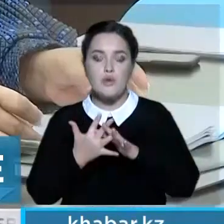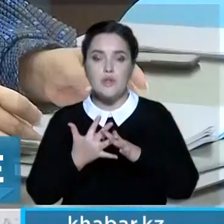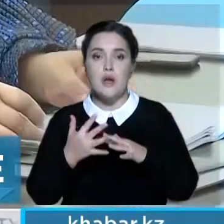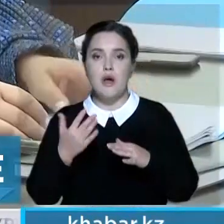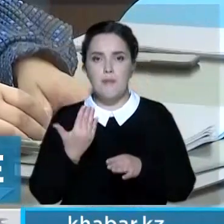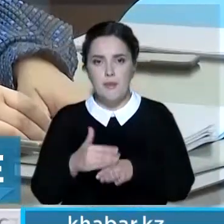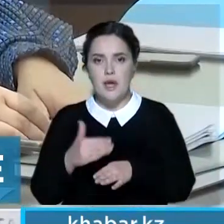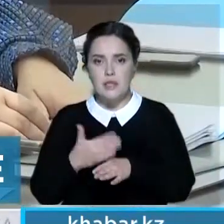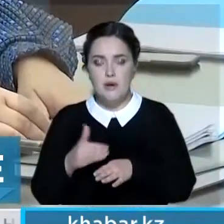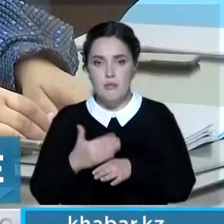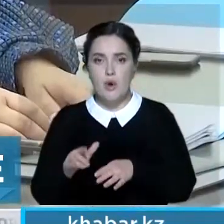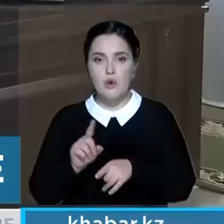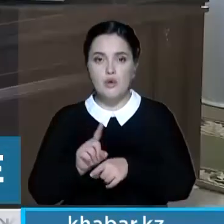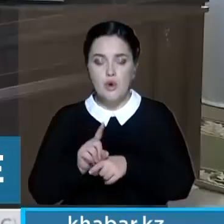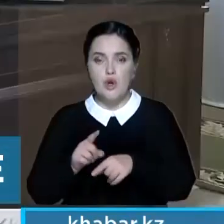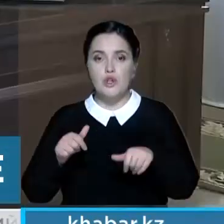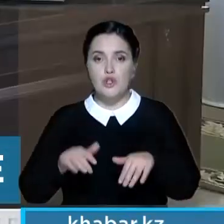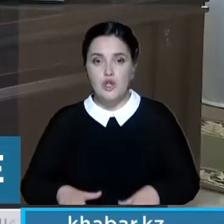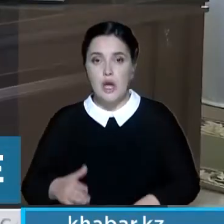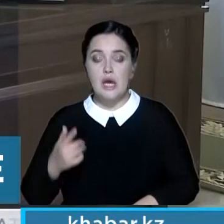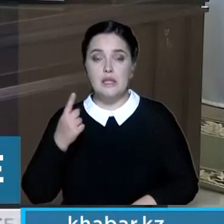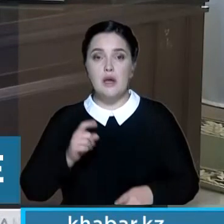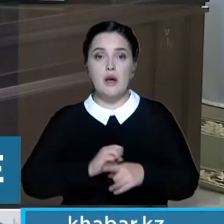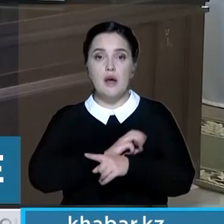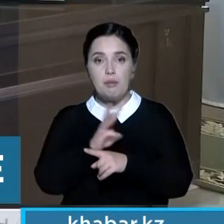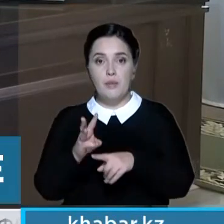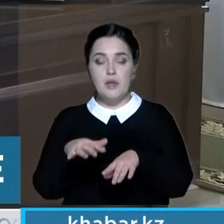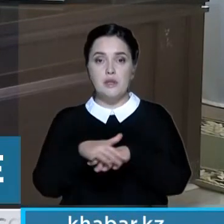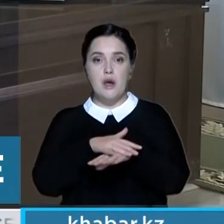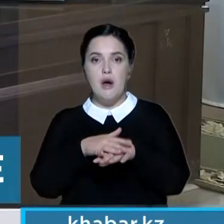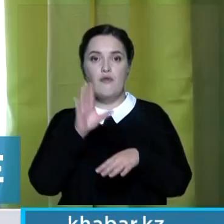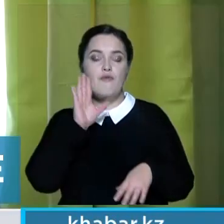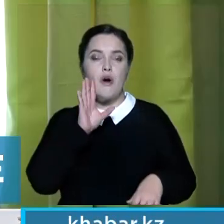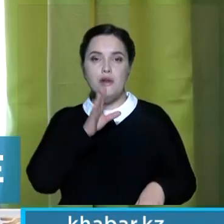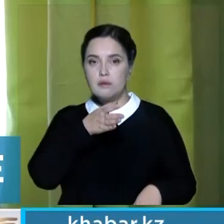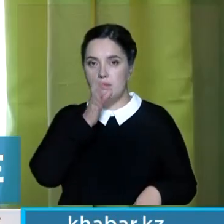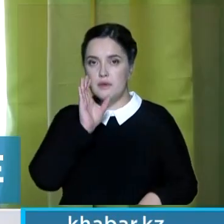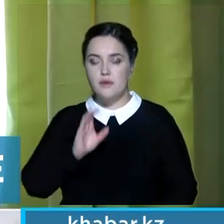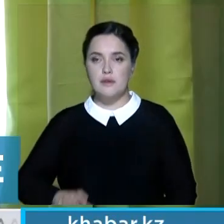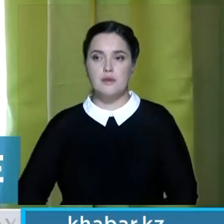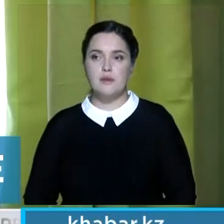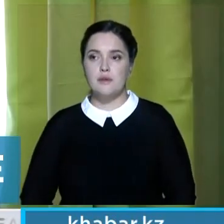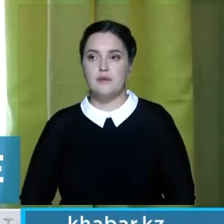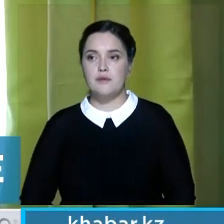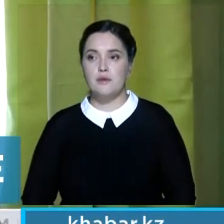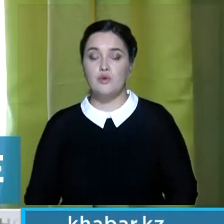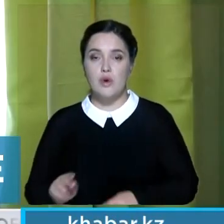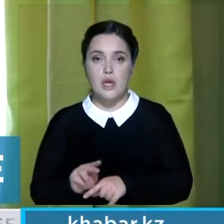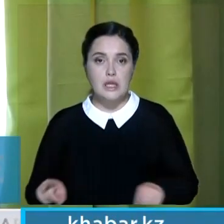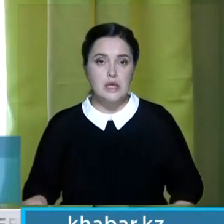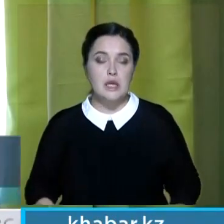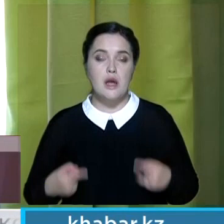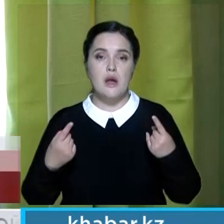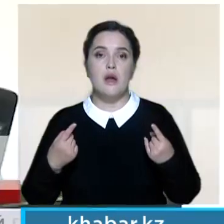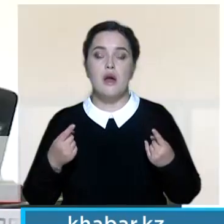Постепенно решаются и проблемные вопросы, один из которых – обеспечение населения питьевой водой. Ведется реконструкция